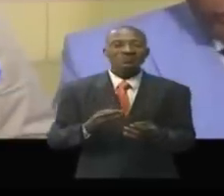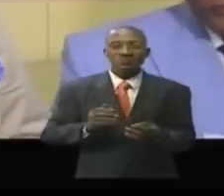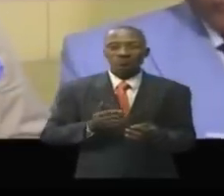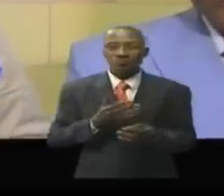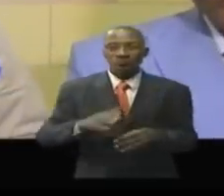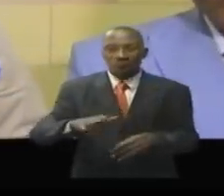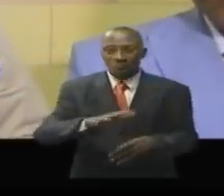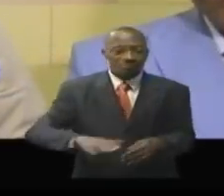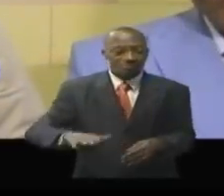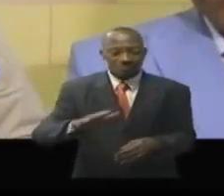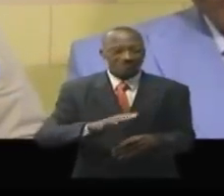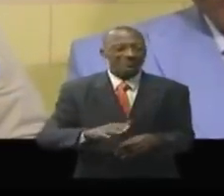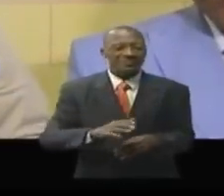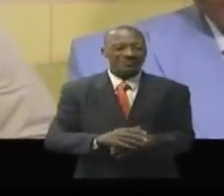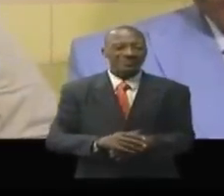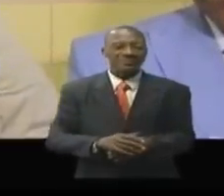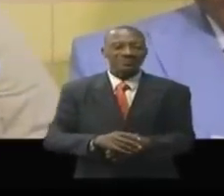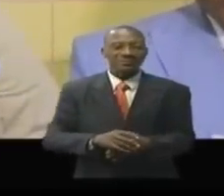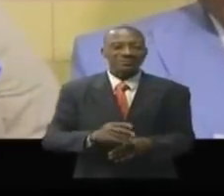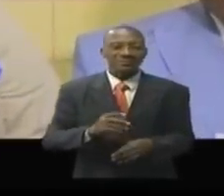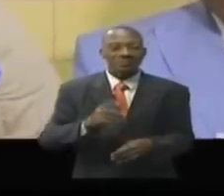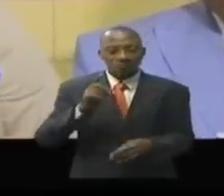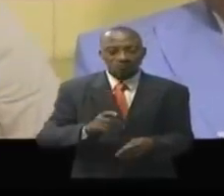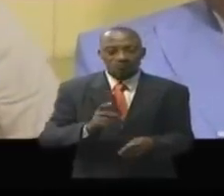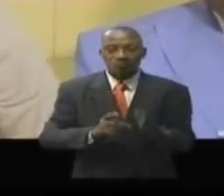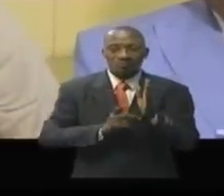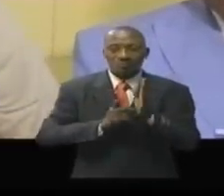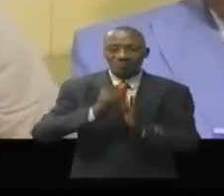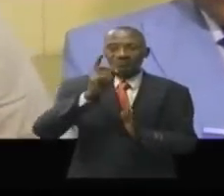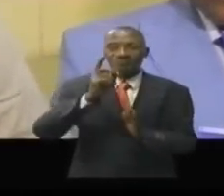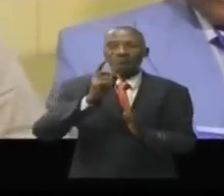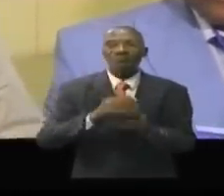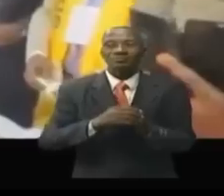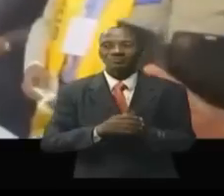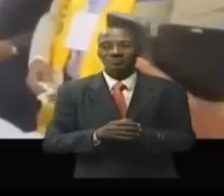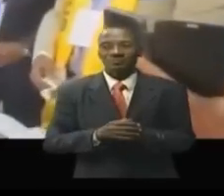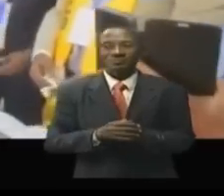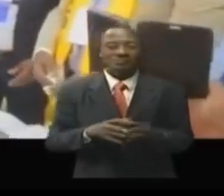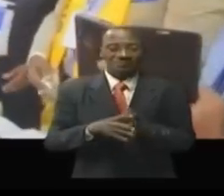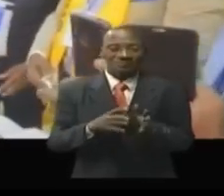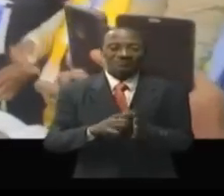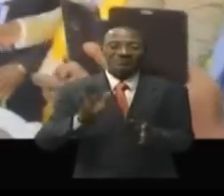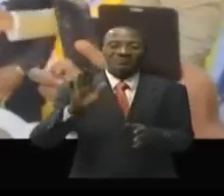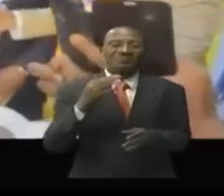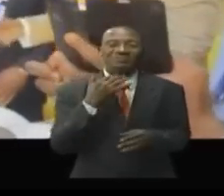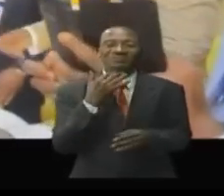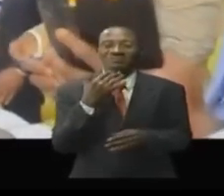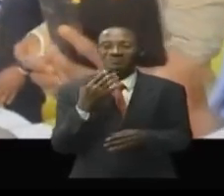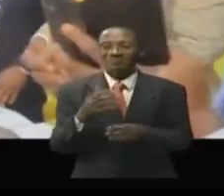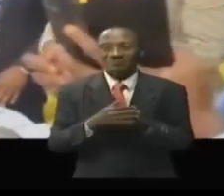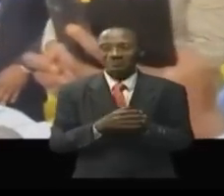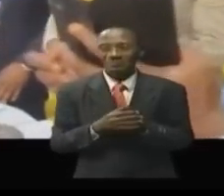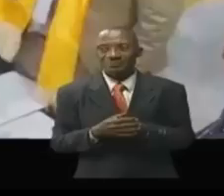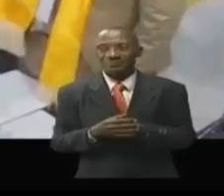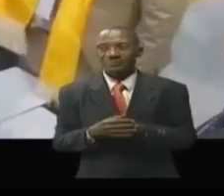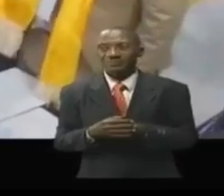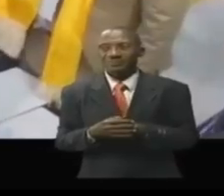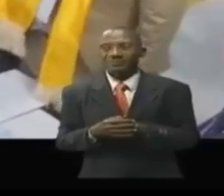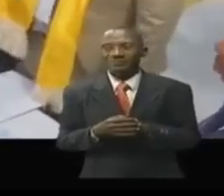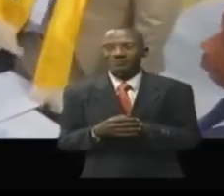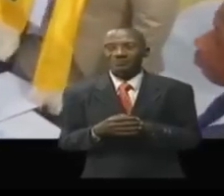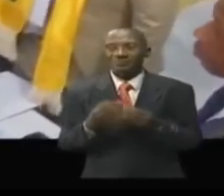grâce à nous, beaucoup connaissent les traditions congolaises. Avec cette structure qui regroupe des antiquaires,